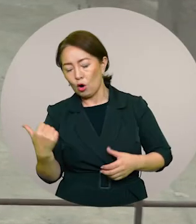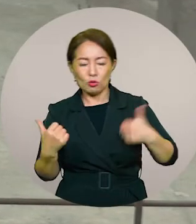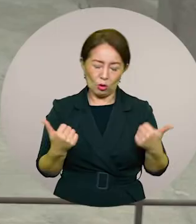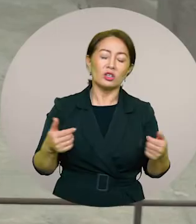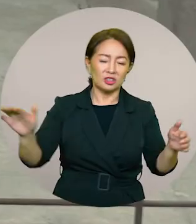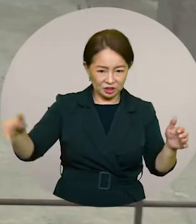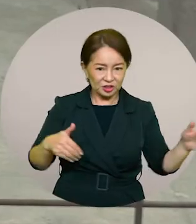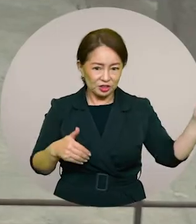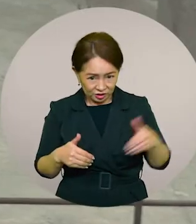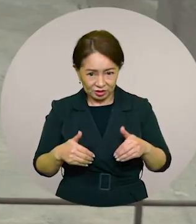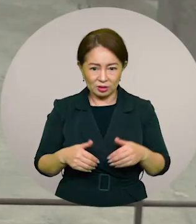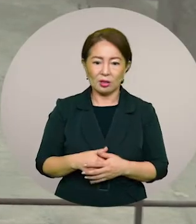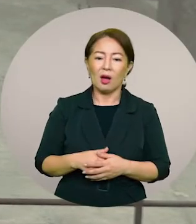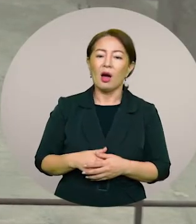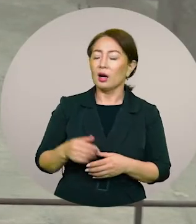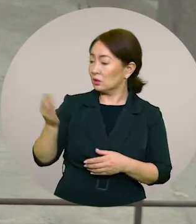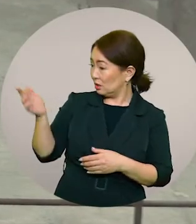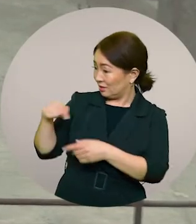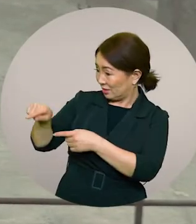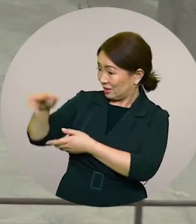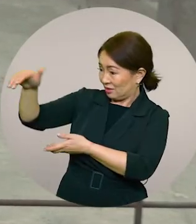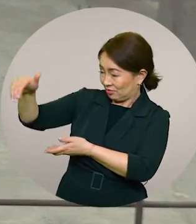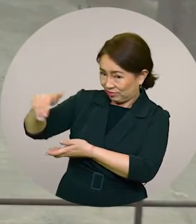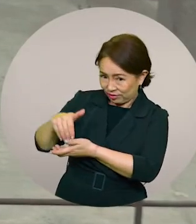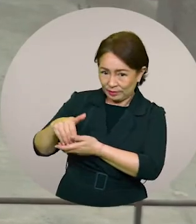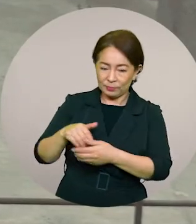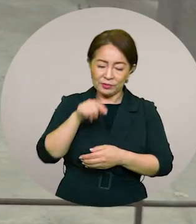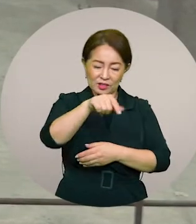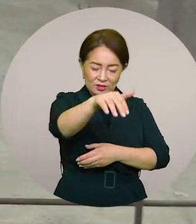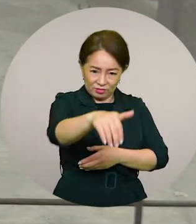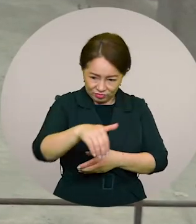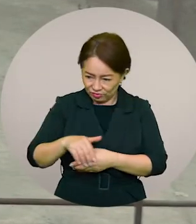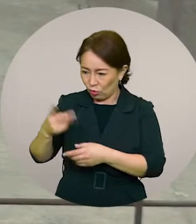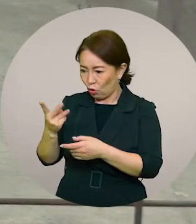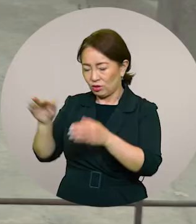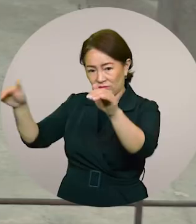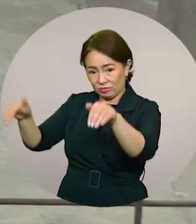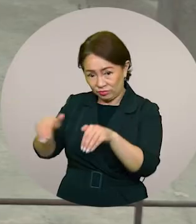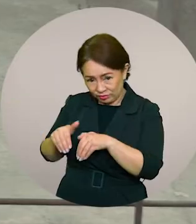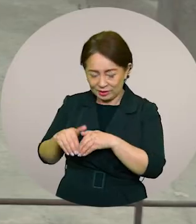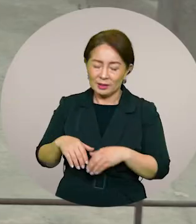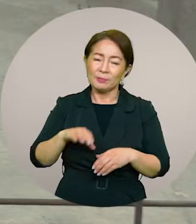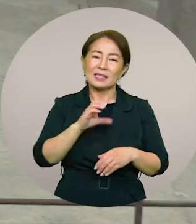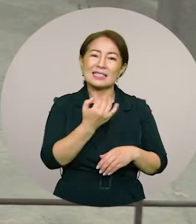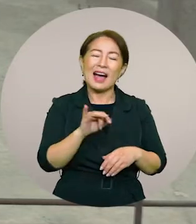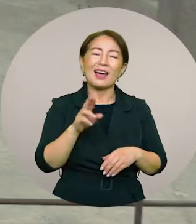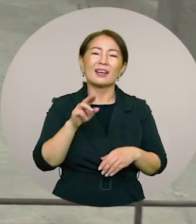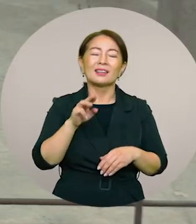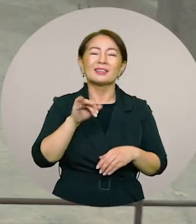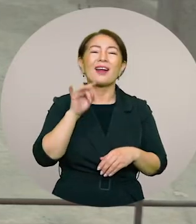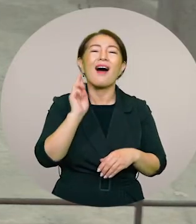орж байгаа. Хоёр талаас орж байгаа юм те? Эндээс өөр нь орж ирнэ гэсэн үг. Энэ талаас. Тэгээд тэр талаас орж ирнэ. Тэгээд нөгөө юм сайд трак гэдэг хажуу тишээгээ